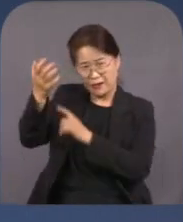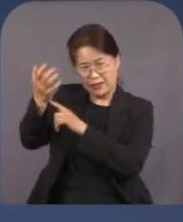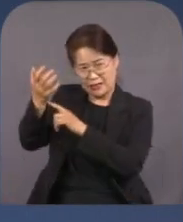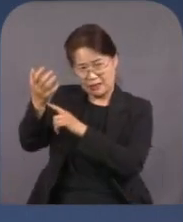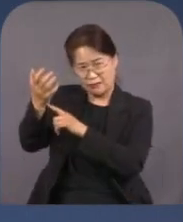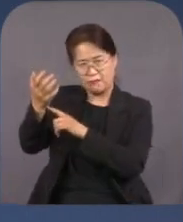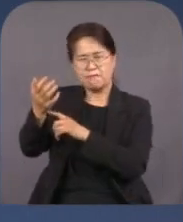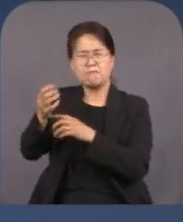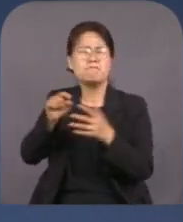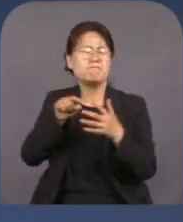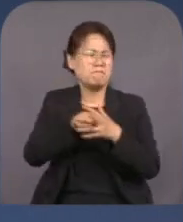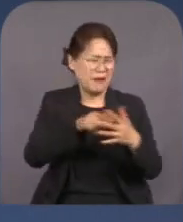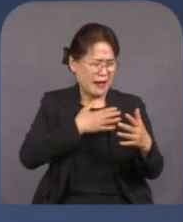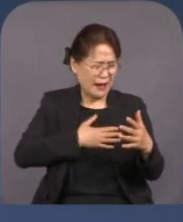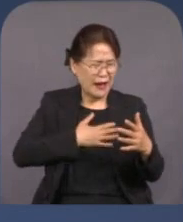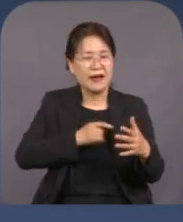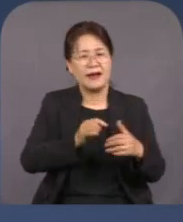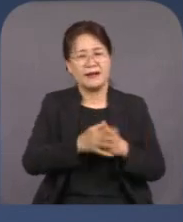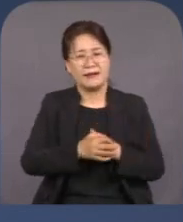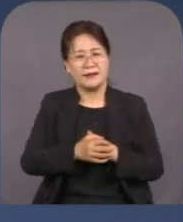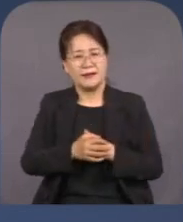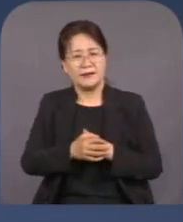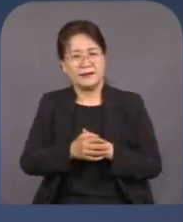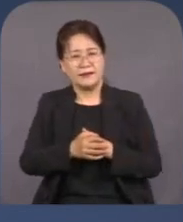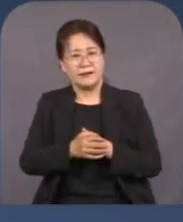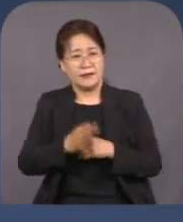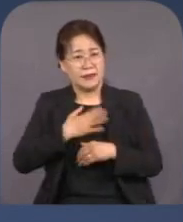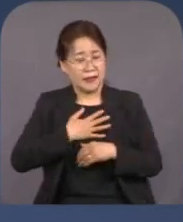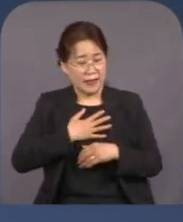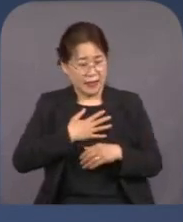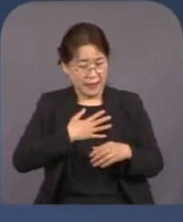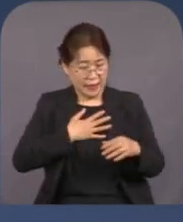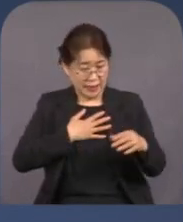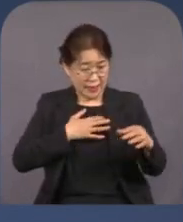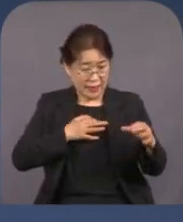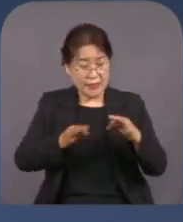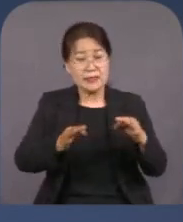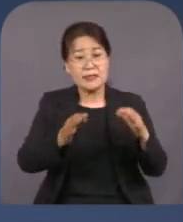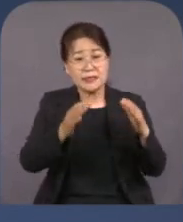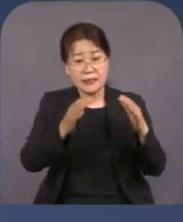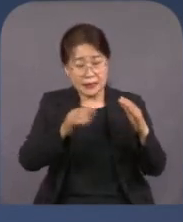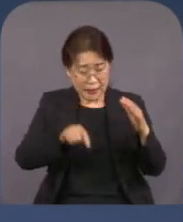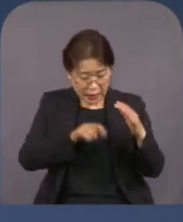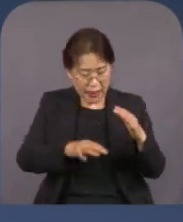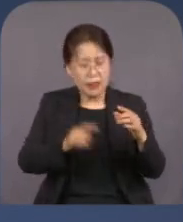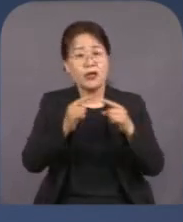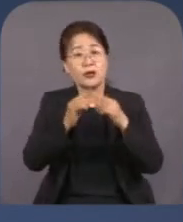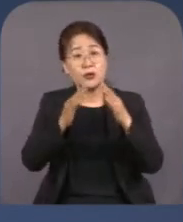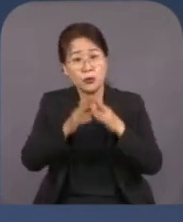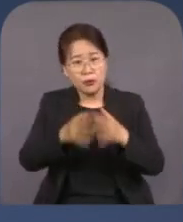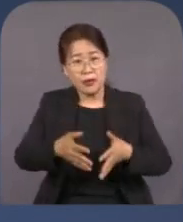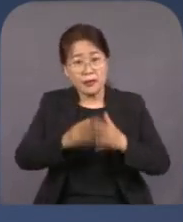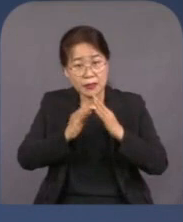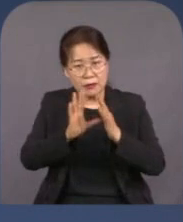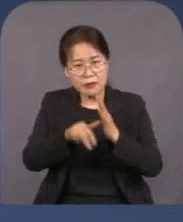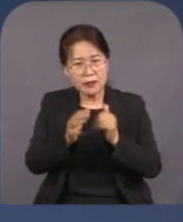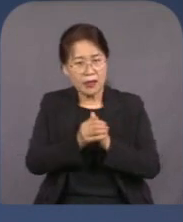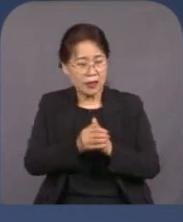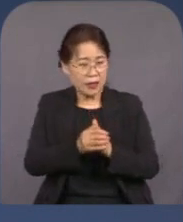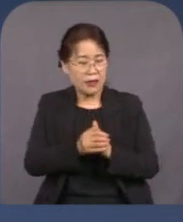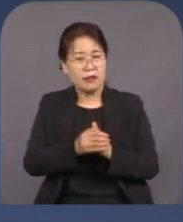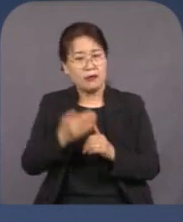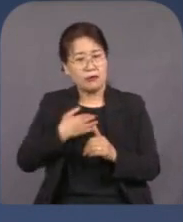이전에 한번 말씀드렸잖아요 우리 상가 교회 있을 때에 사탄이 우리 교회를 무너뜨리기 위해서 파송한